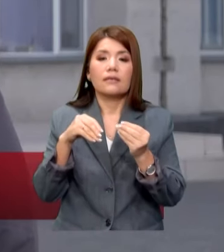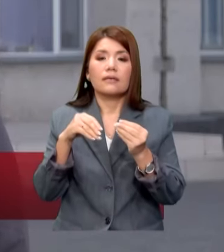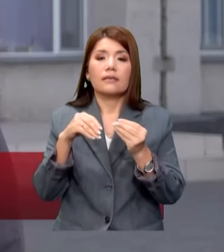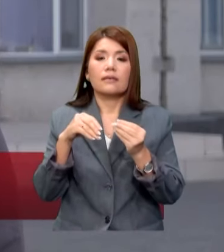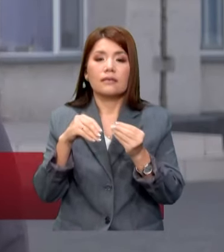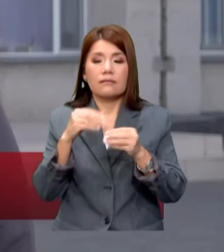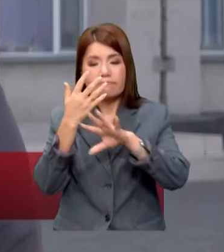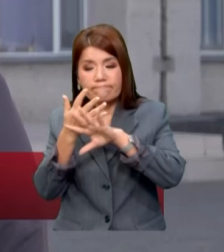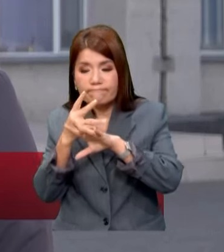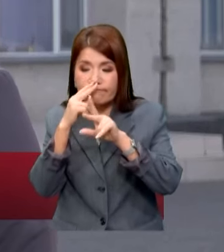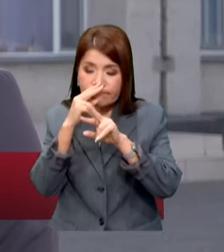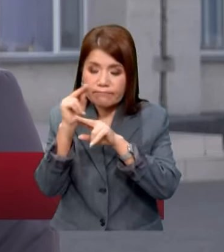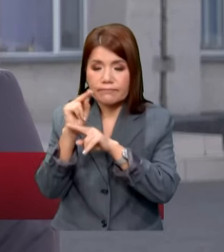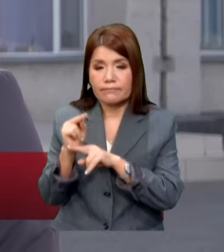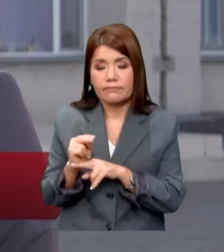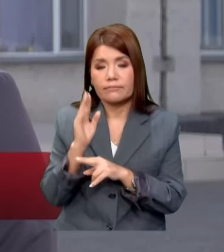недочет.